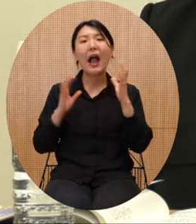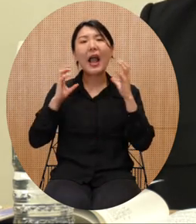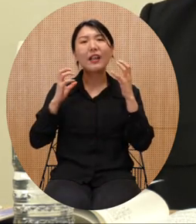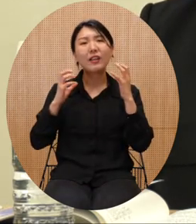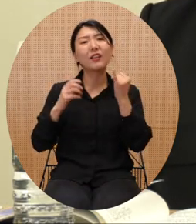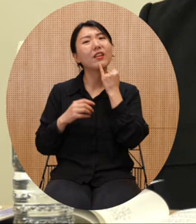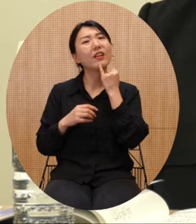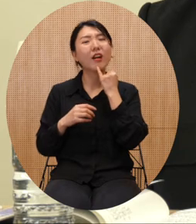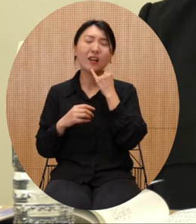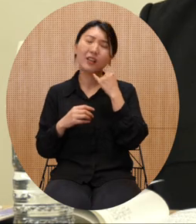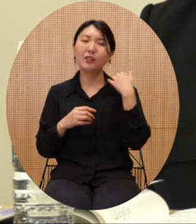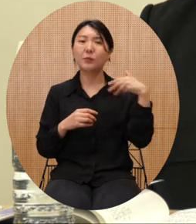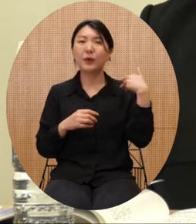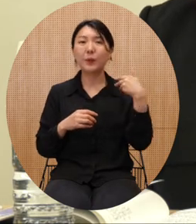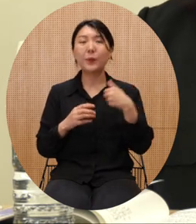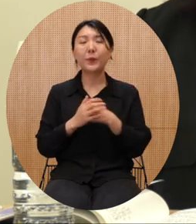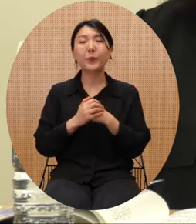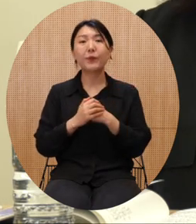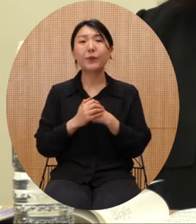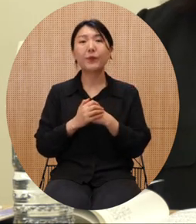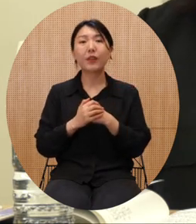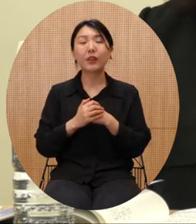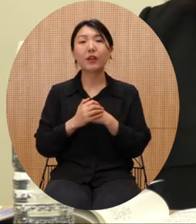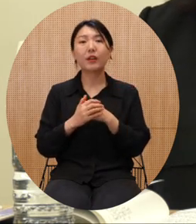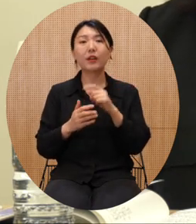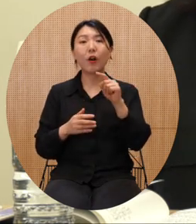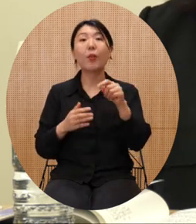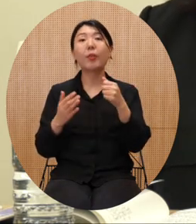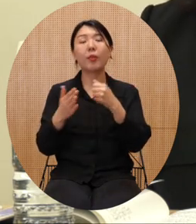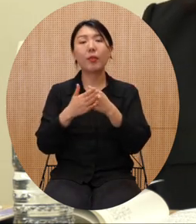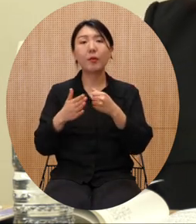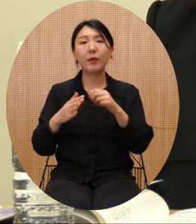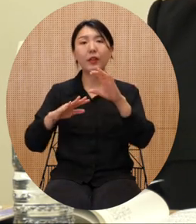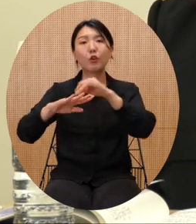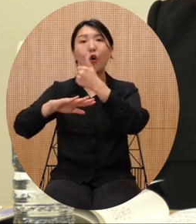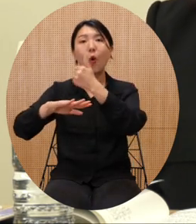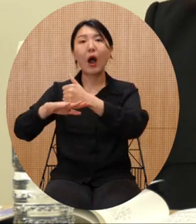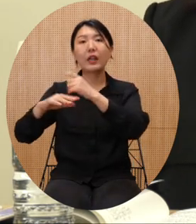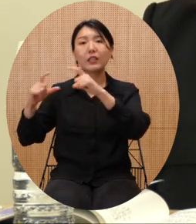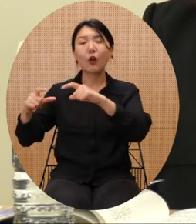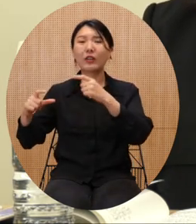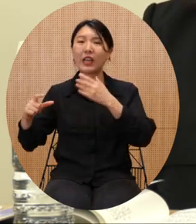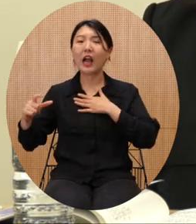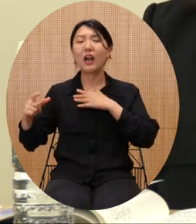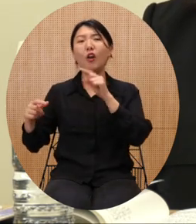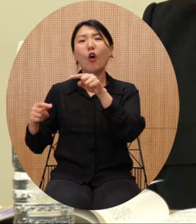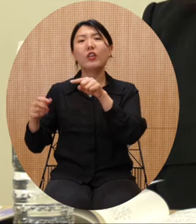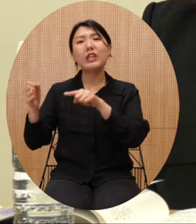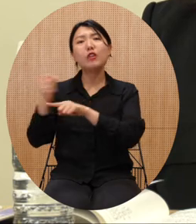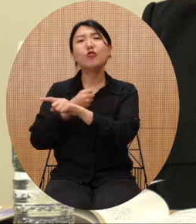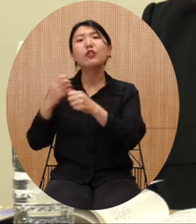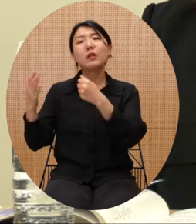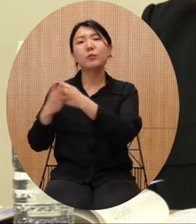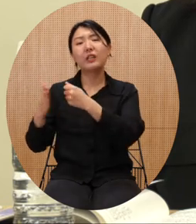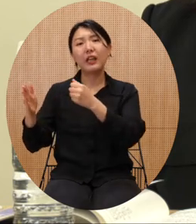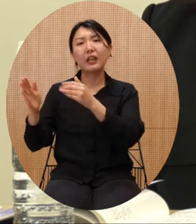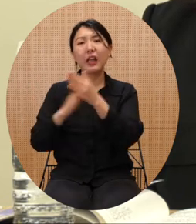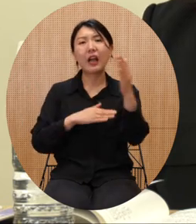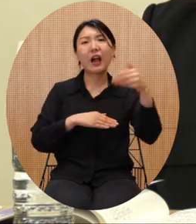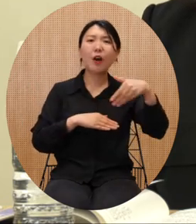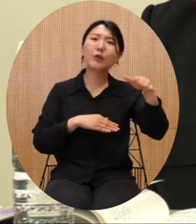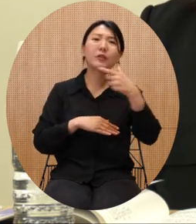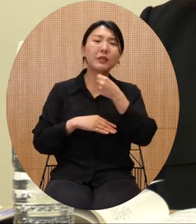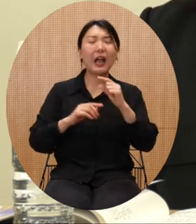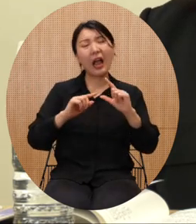걱정이고 그러면서 그런 것 때문에 정왕동을 떠나고 싶지는 않은데 주거비